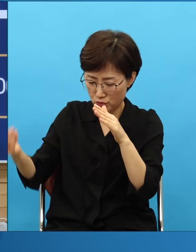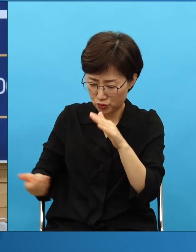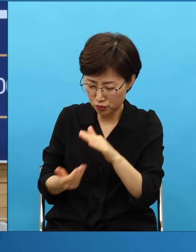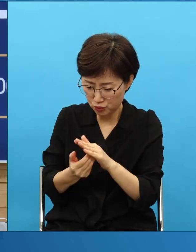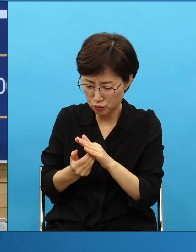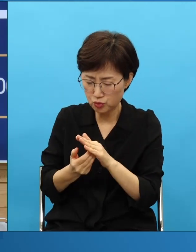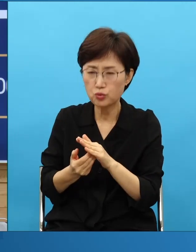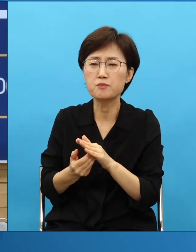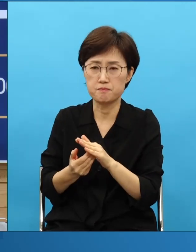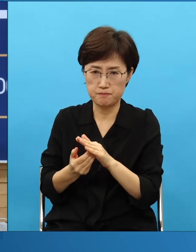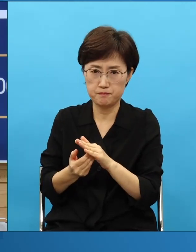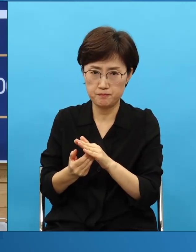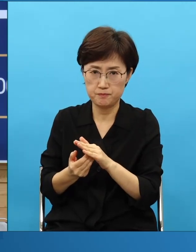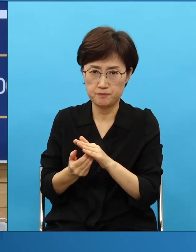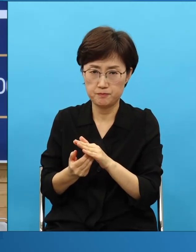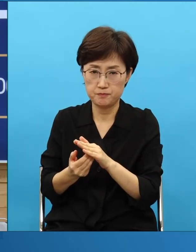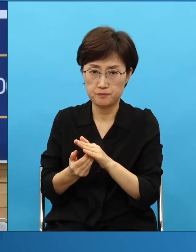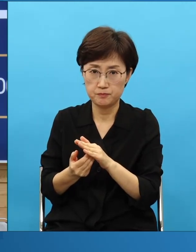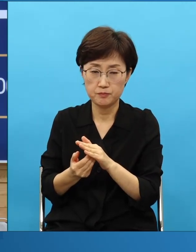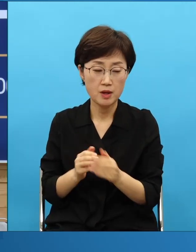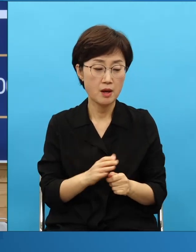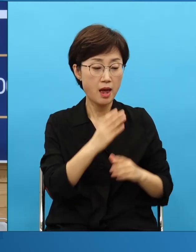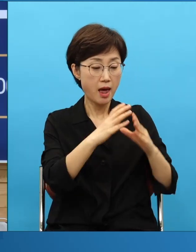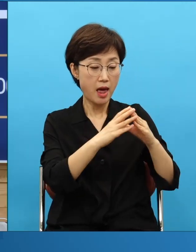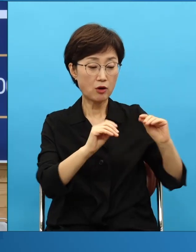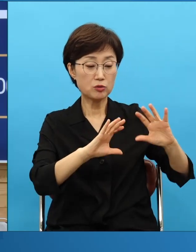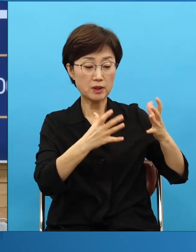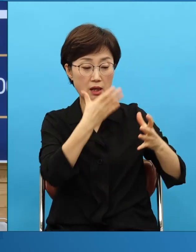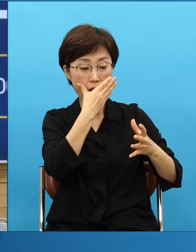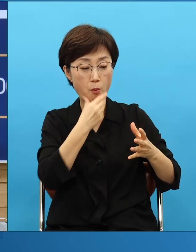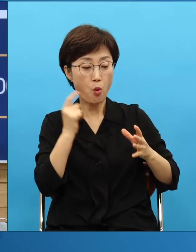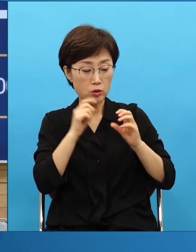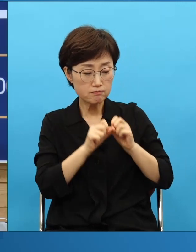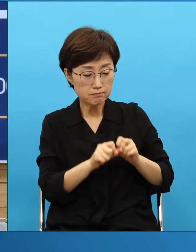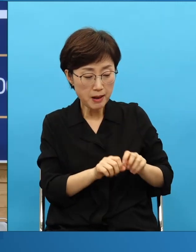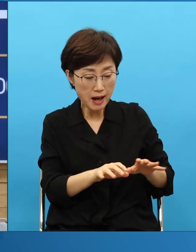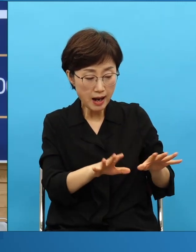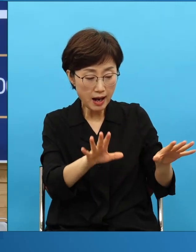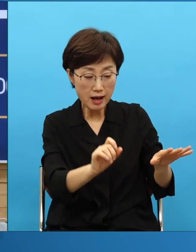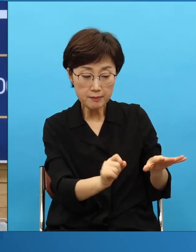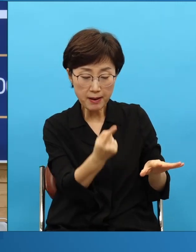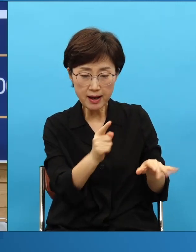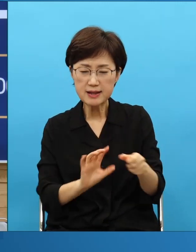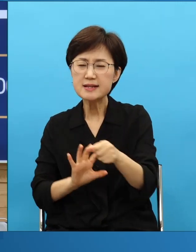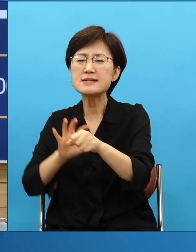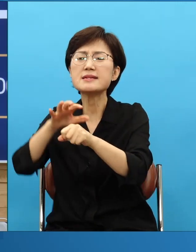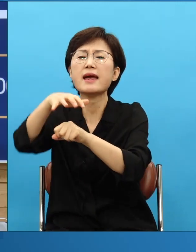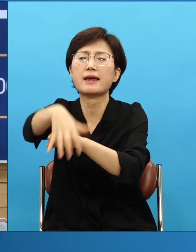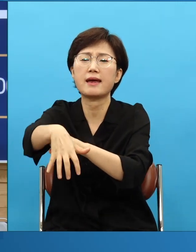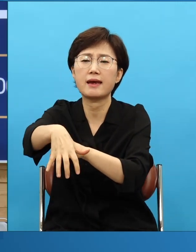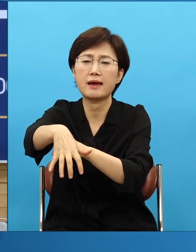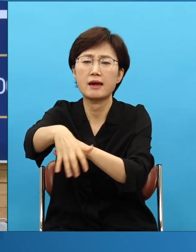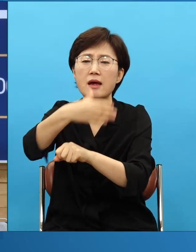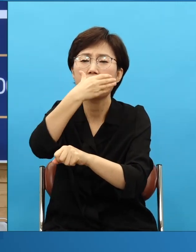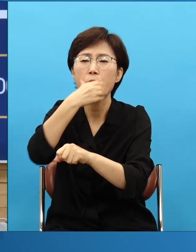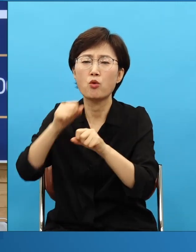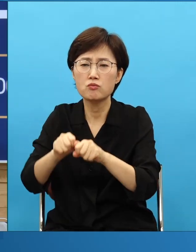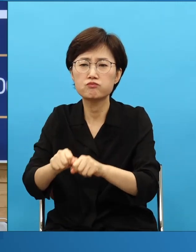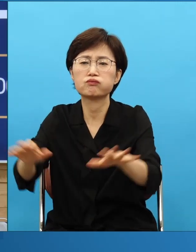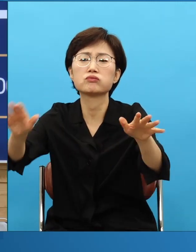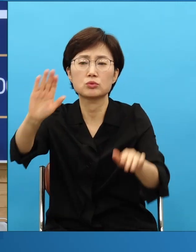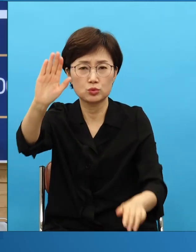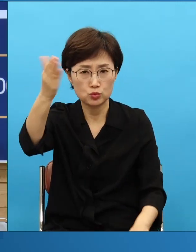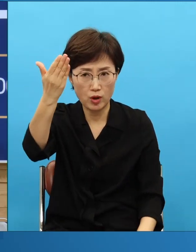그러니 애굽에서 역사가 나니까 전 세계에 알게 되는 거죠. And because the works arose in Egypt, the entire world started to know about 또 this.